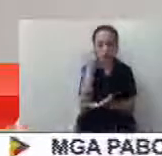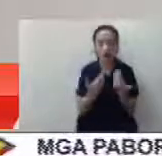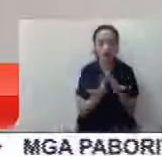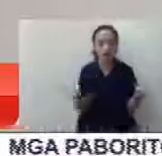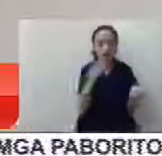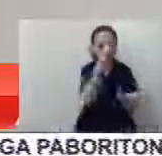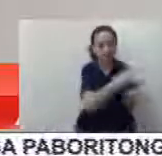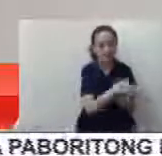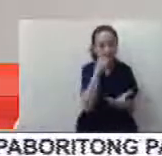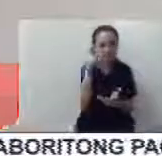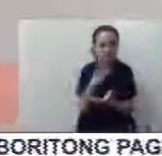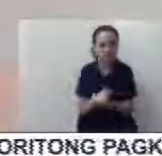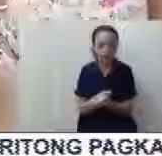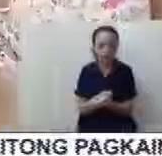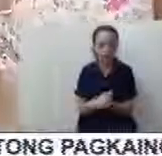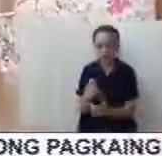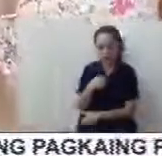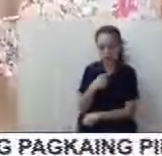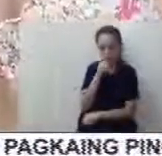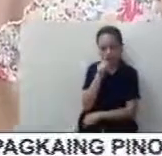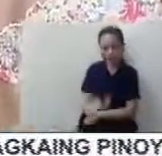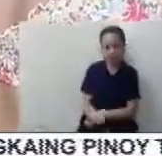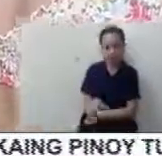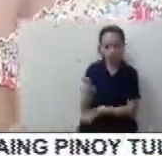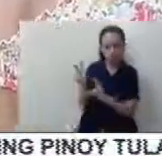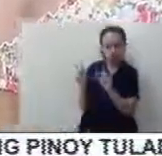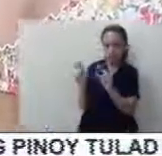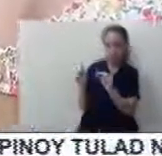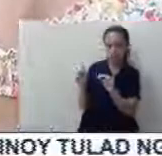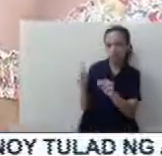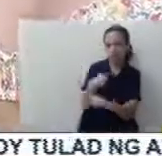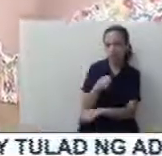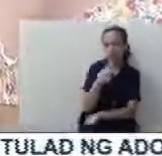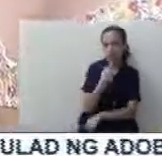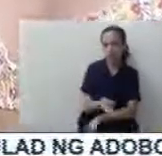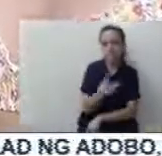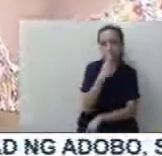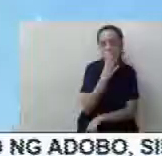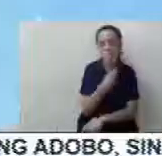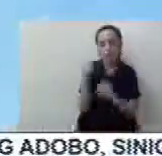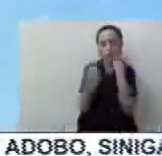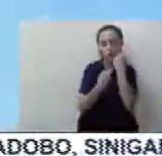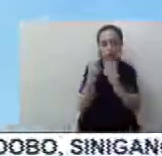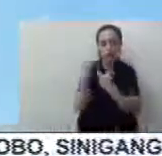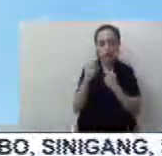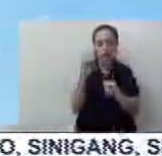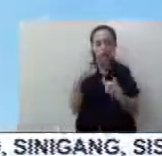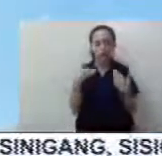furniture is clean and sanitized." Diane Medina Ilustre para sa TalkBiz!